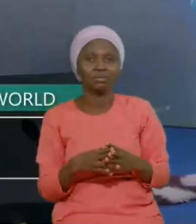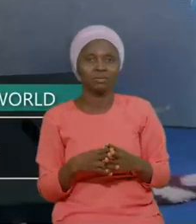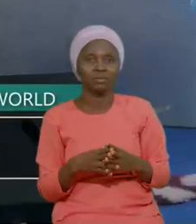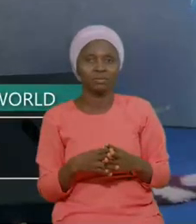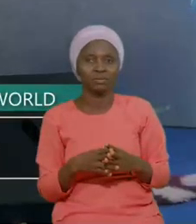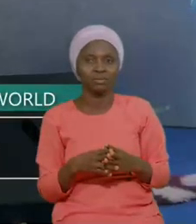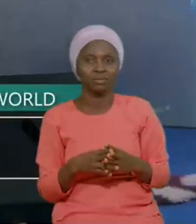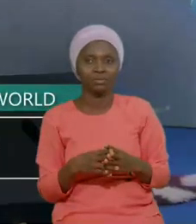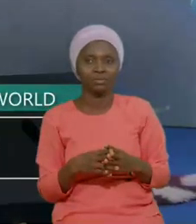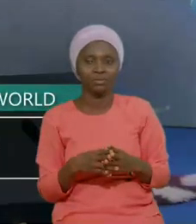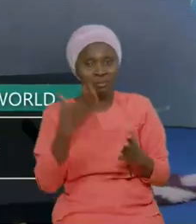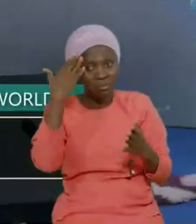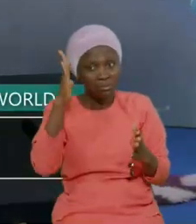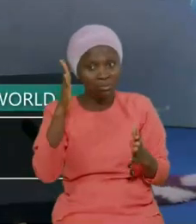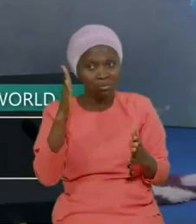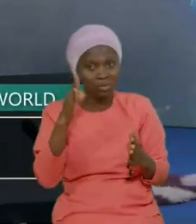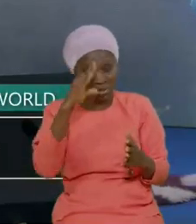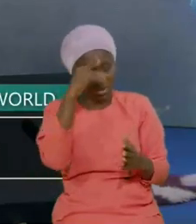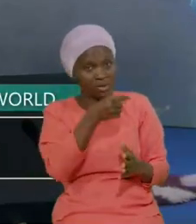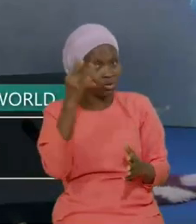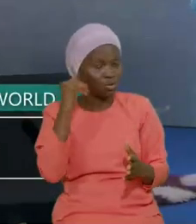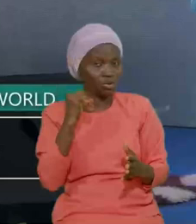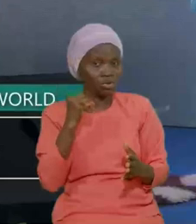Le prédicateur ne connaissait pas son histoire.